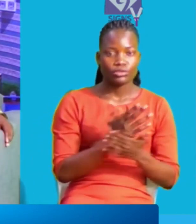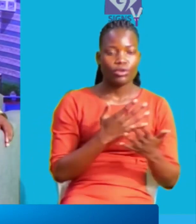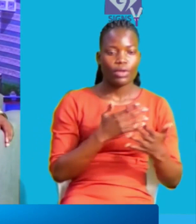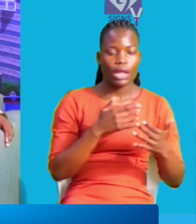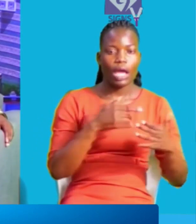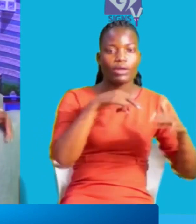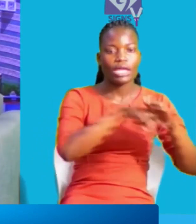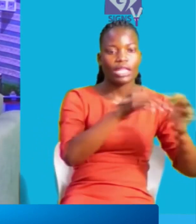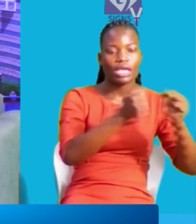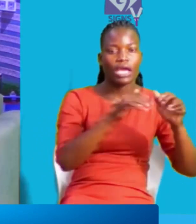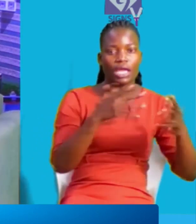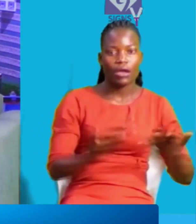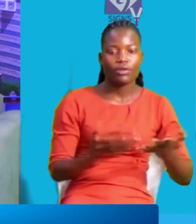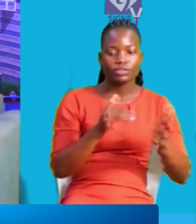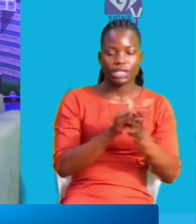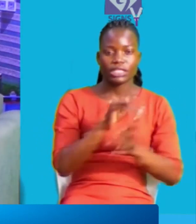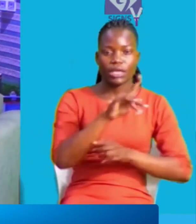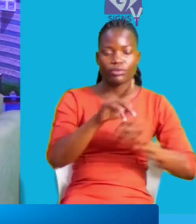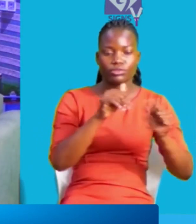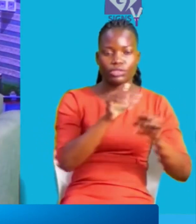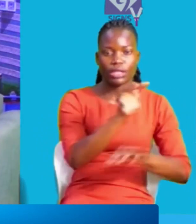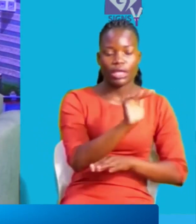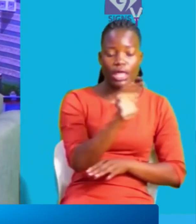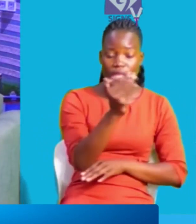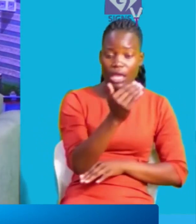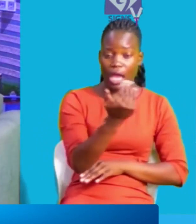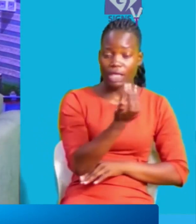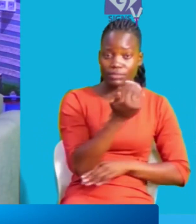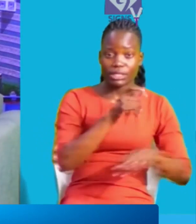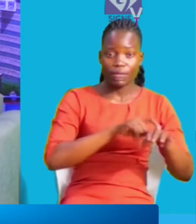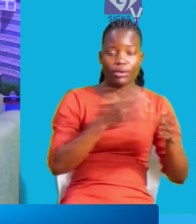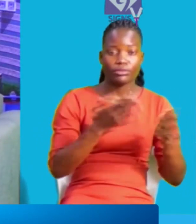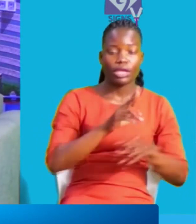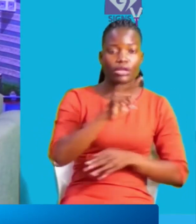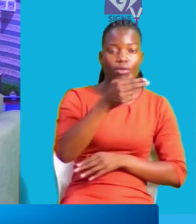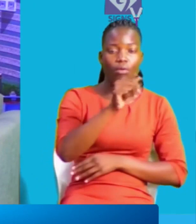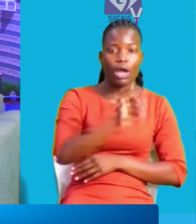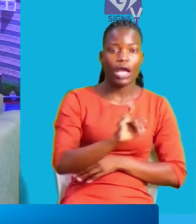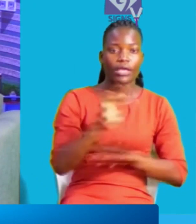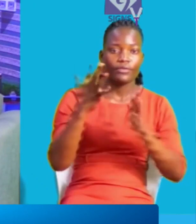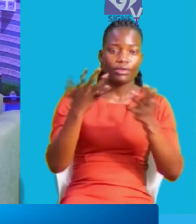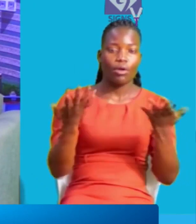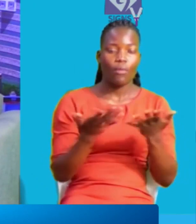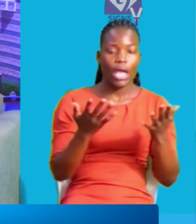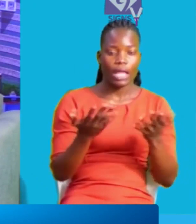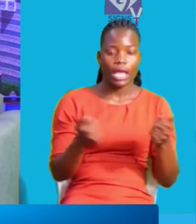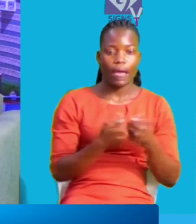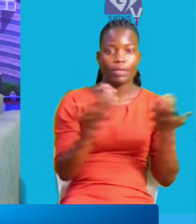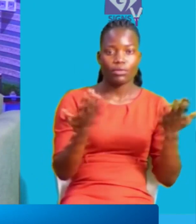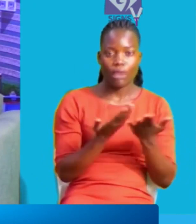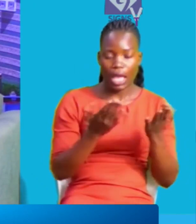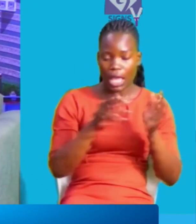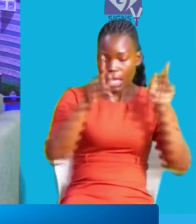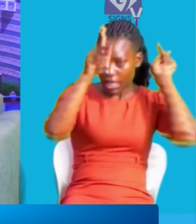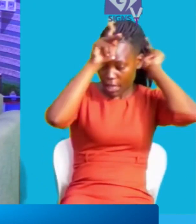makosa. Utaniweka kwa gari namna gani? Those are some of the questions. Waliniuliza nikiwa Wahai Festival. Ile ilikuwa ilifanyika Masinde